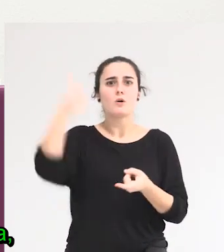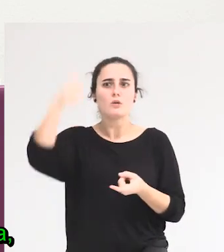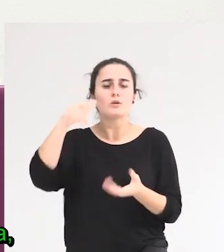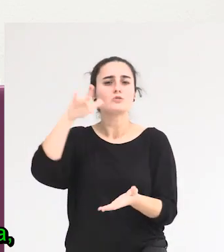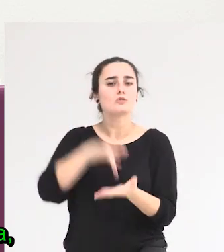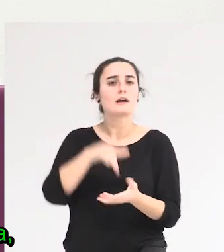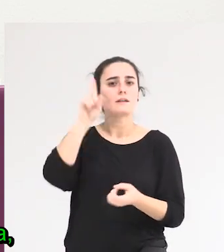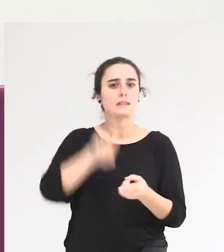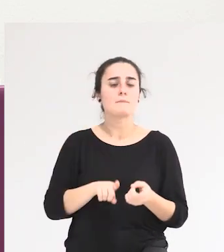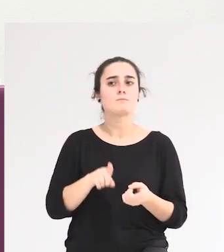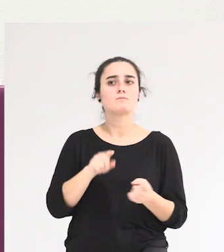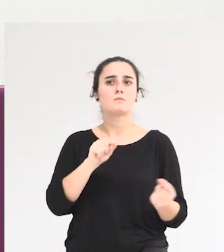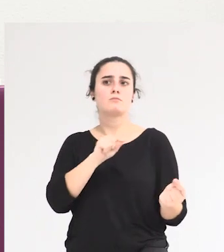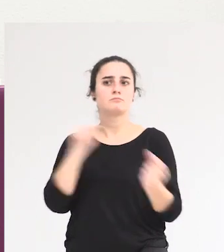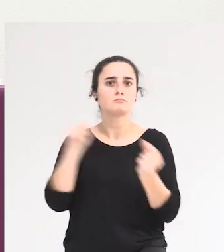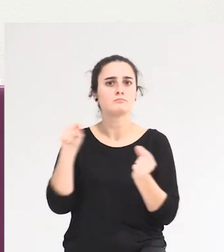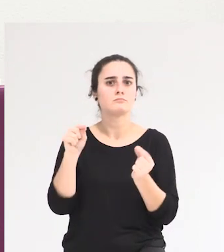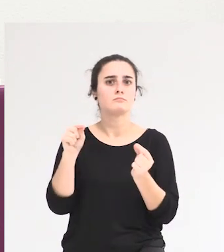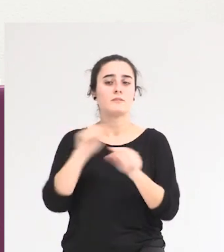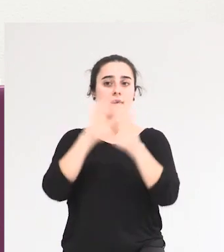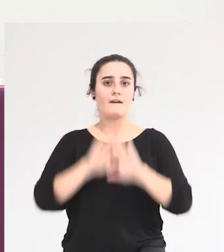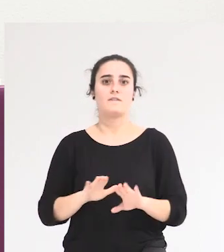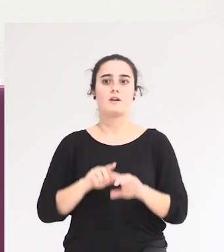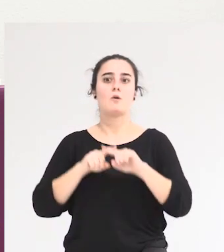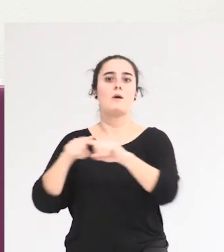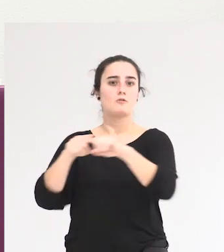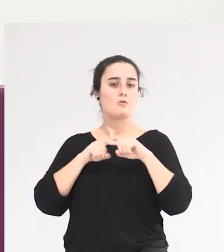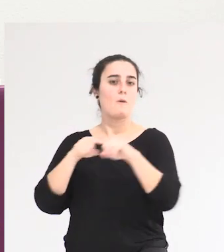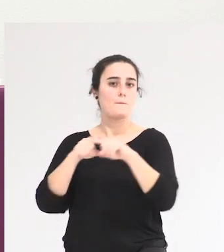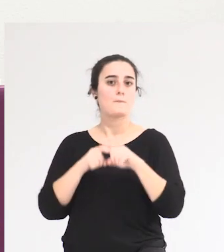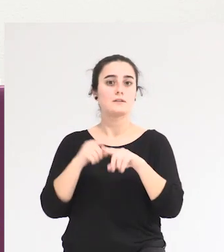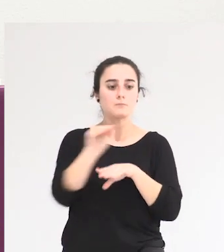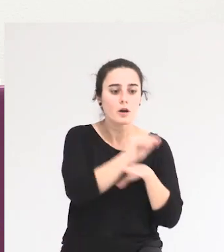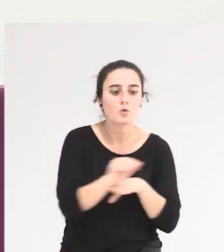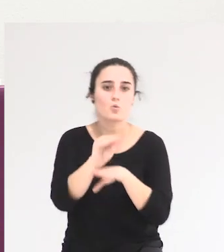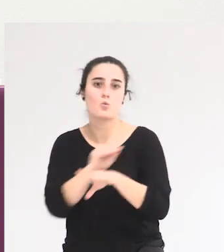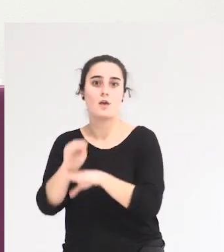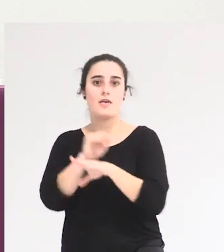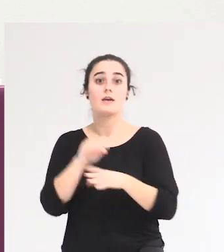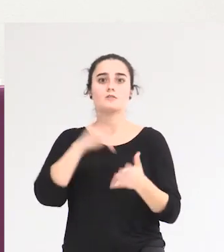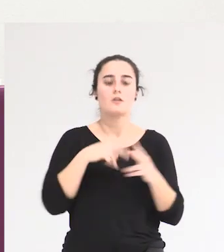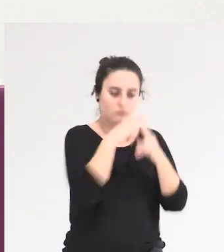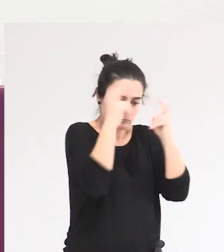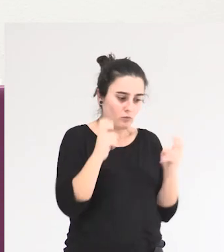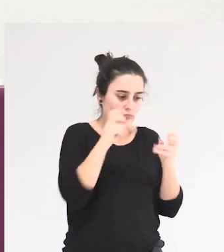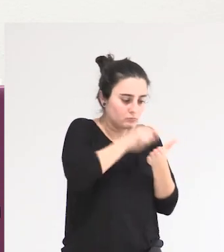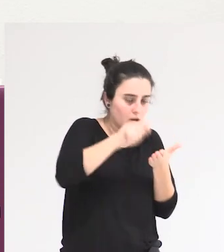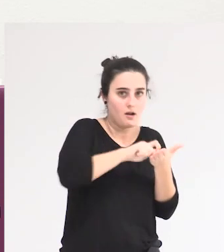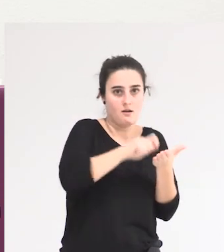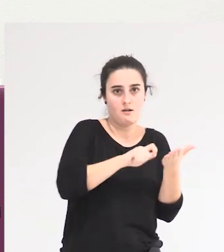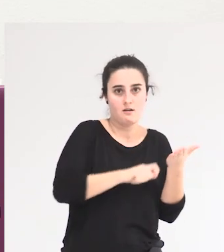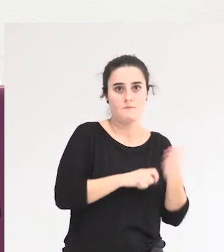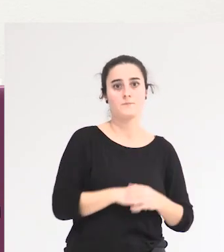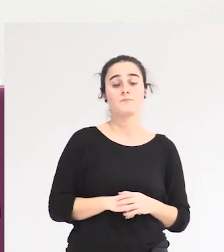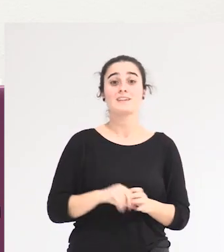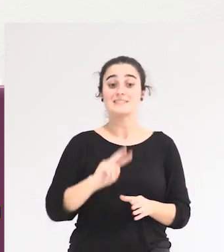erausatako Ted Hughes bera, umez arduratzeko txandak partekatu eta estudioan giltzapetzen zen.